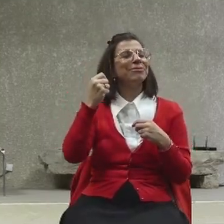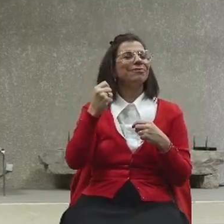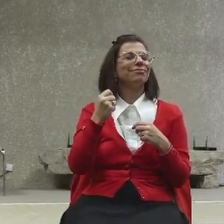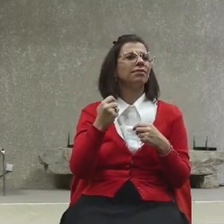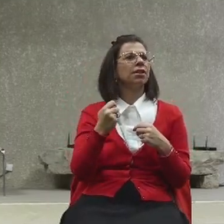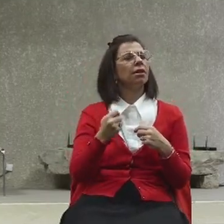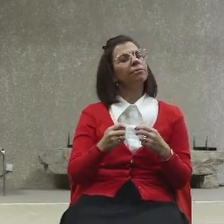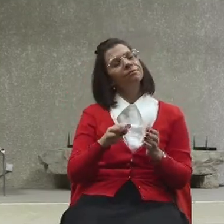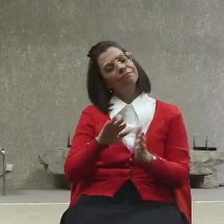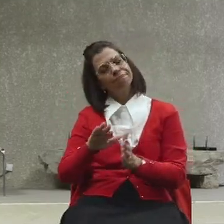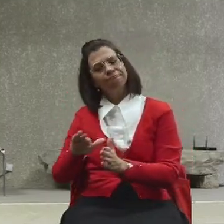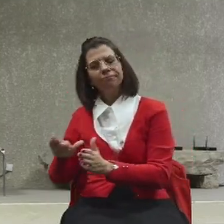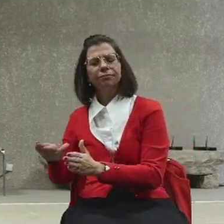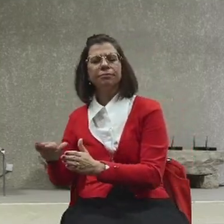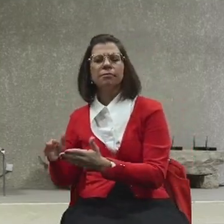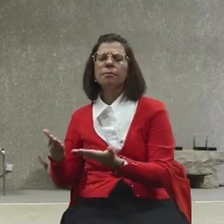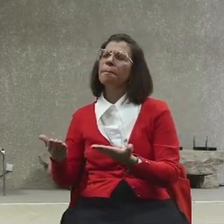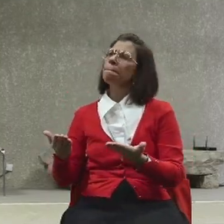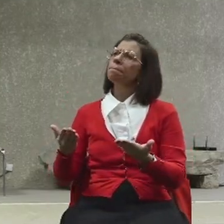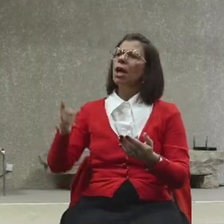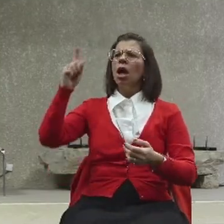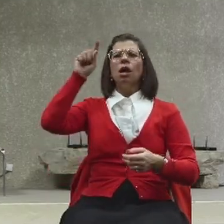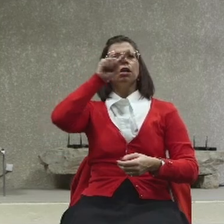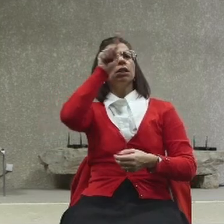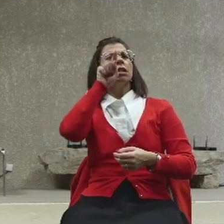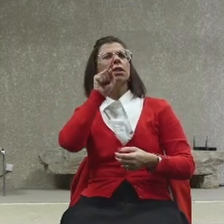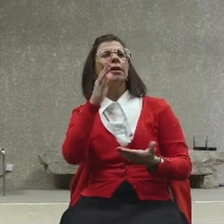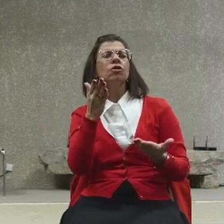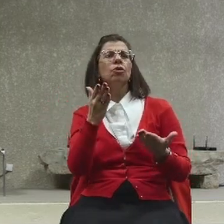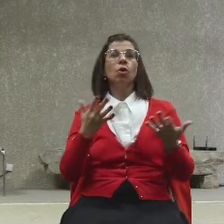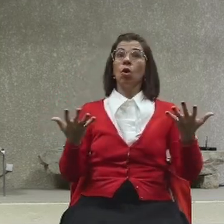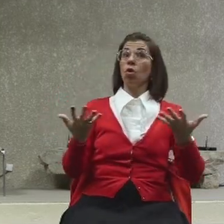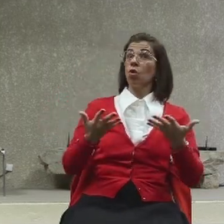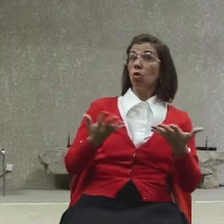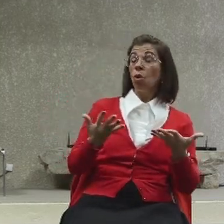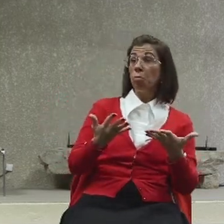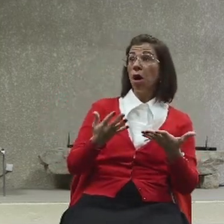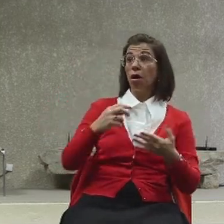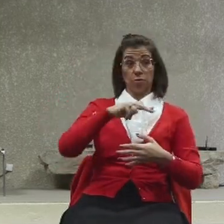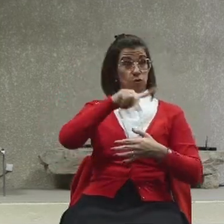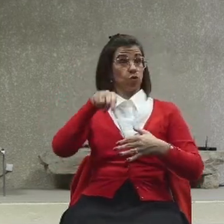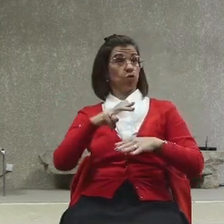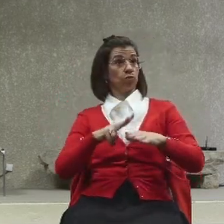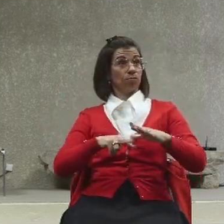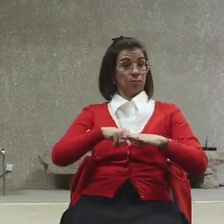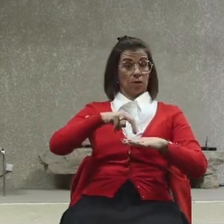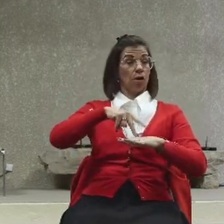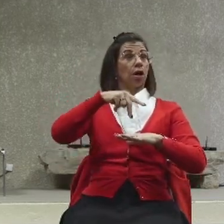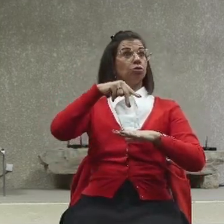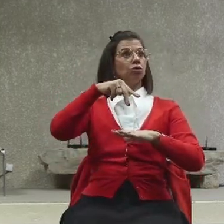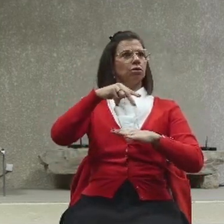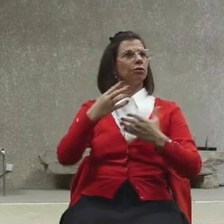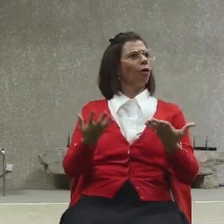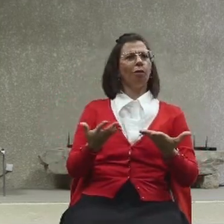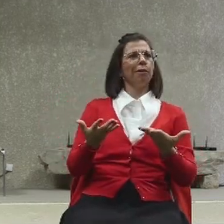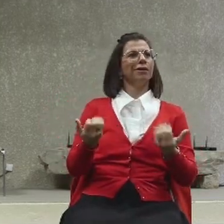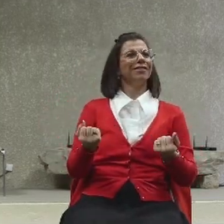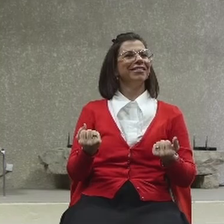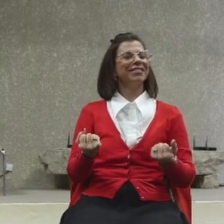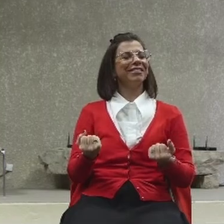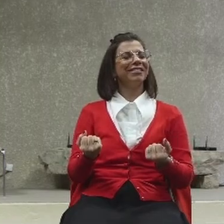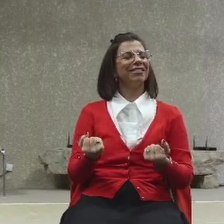revêtir. Et nous sommes morts avec lui. À nous de renoncer à nous-mêmes et de